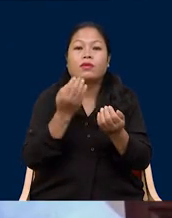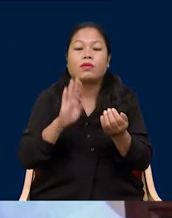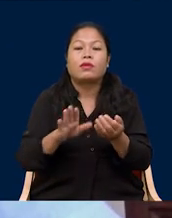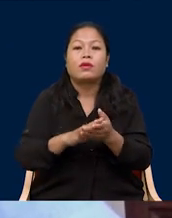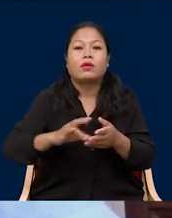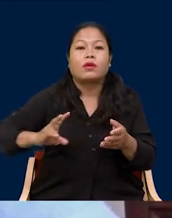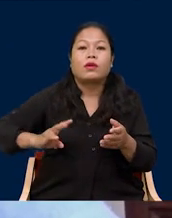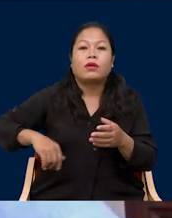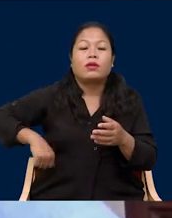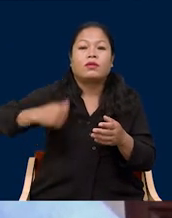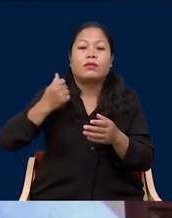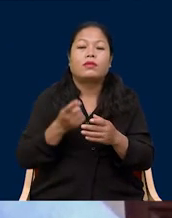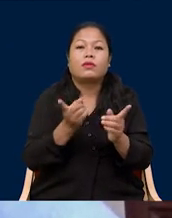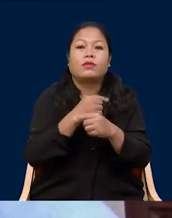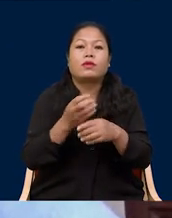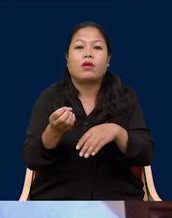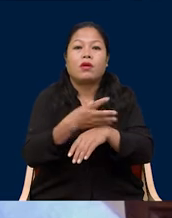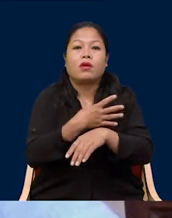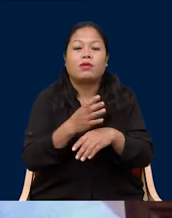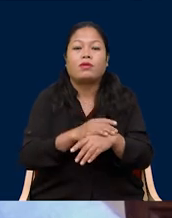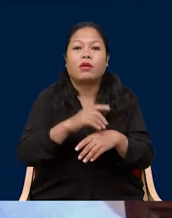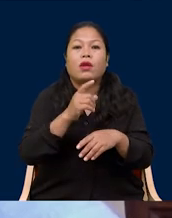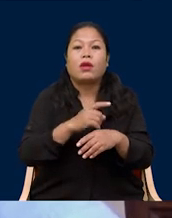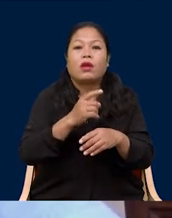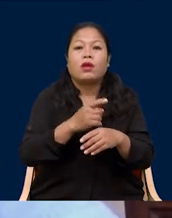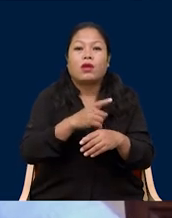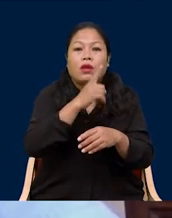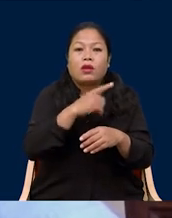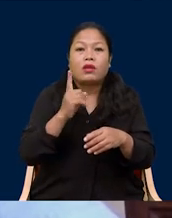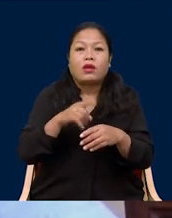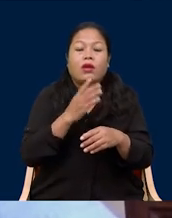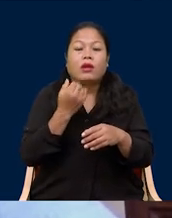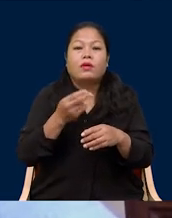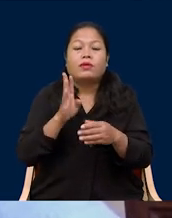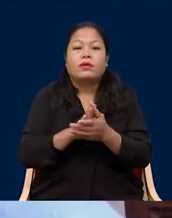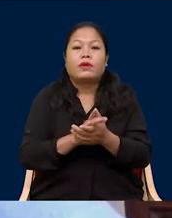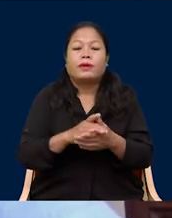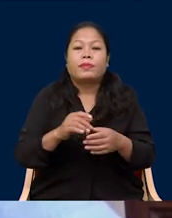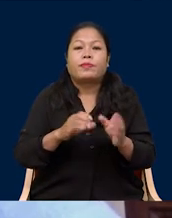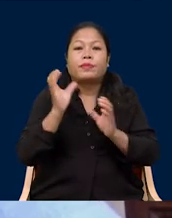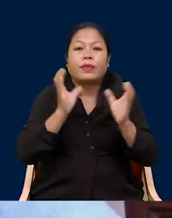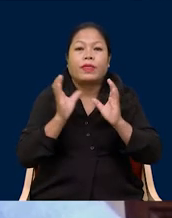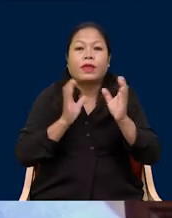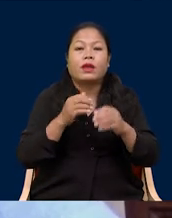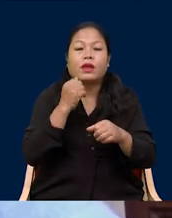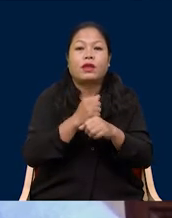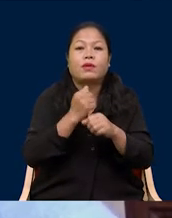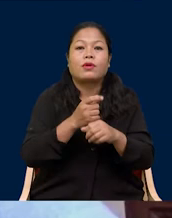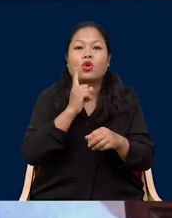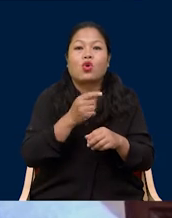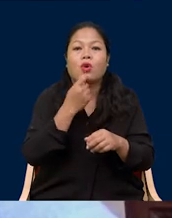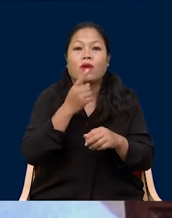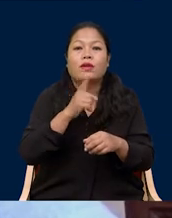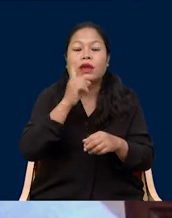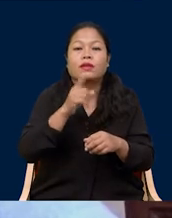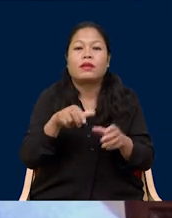हुँदै गयो भने तपाईँको जीवनशैली नै परिवर्तन हुन्छ र यसको असरहरू चाहिँ अझ नकारात्मक रूपमा चाहिँ आउँछ। त्यसले गर्दा यदि हामीले चाहिँ काम